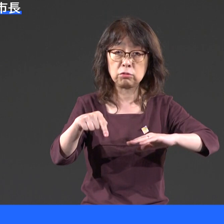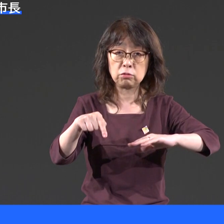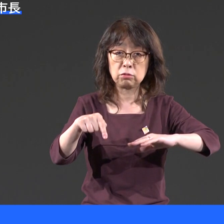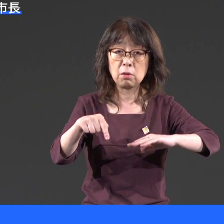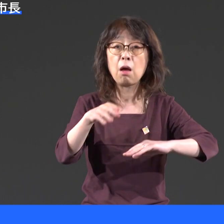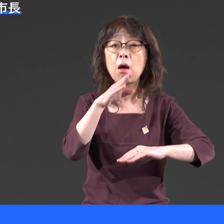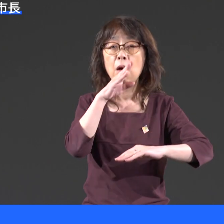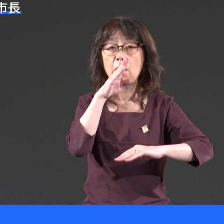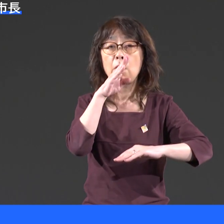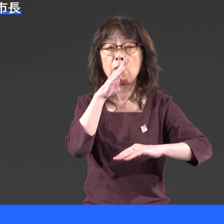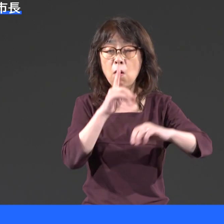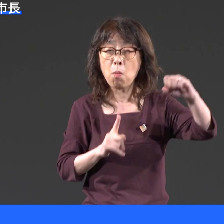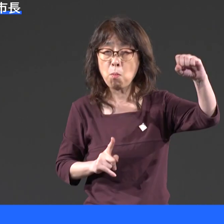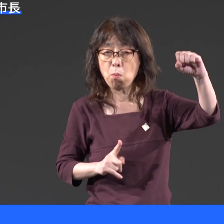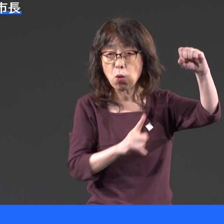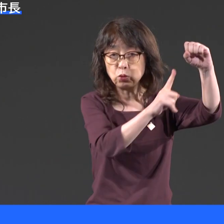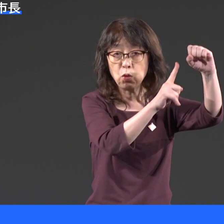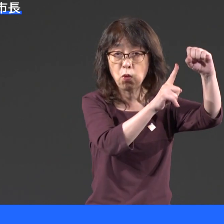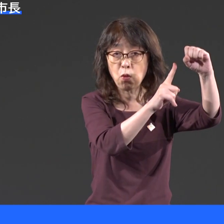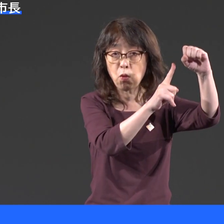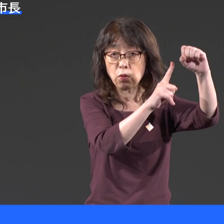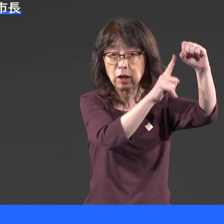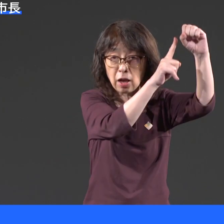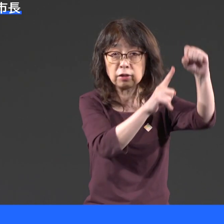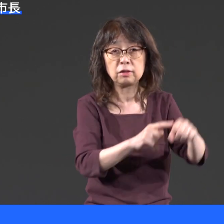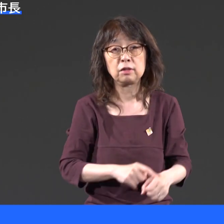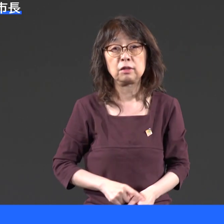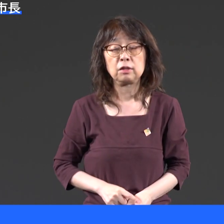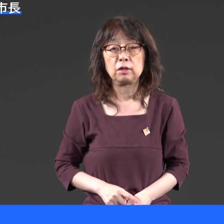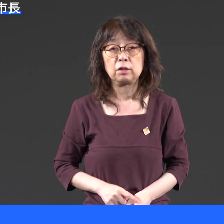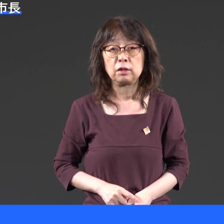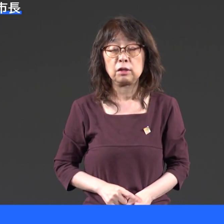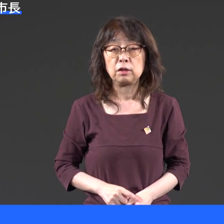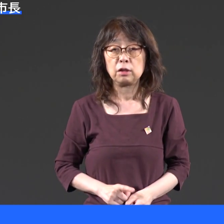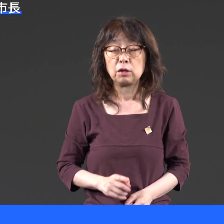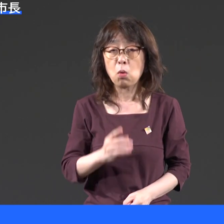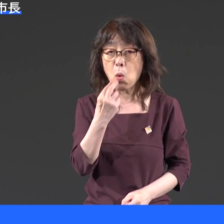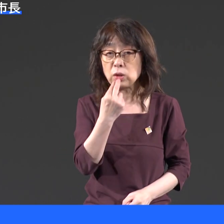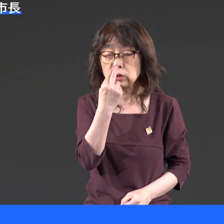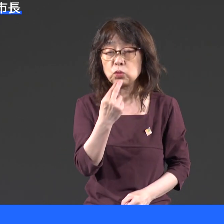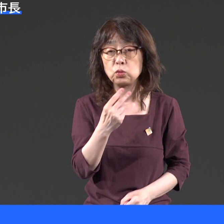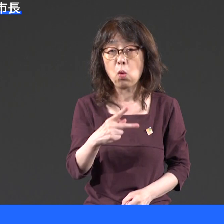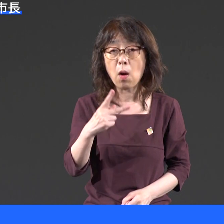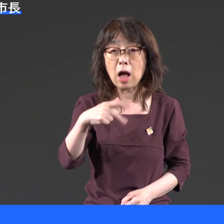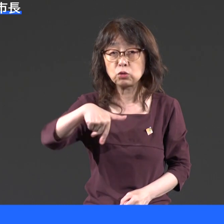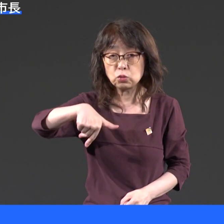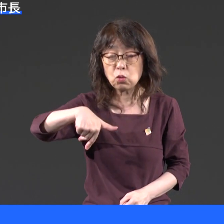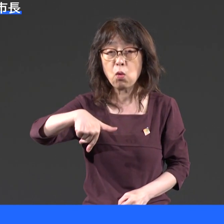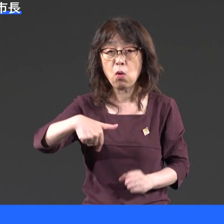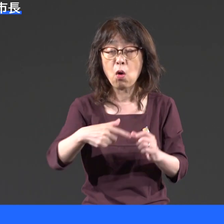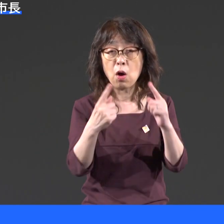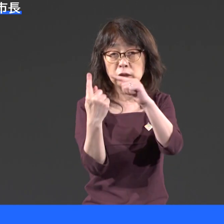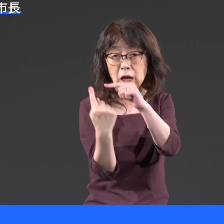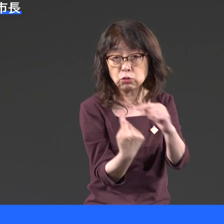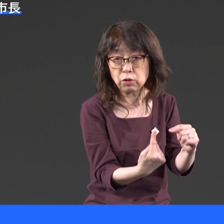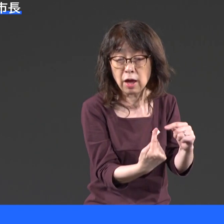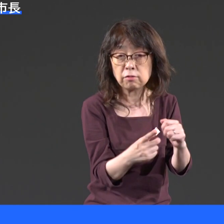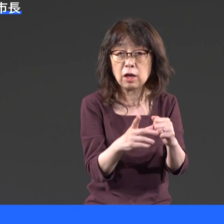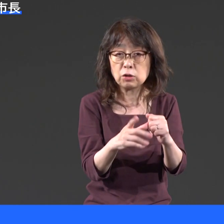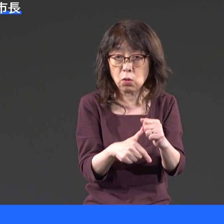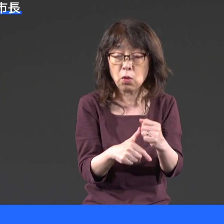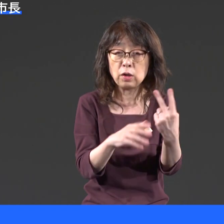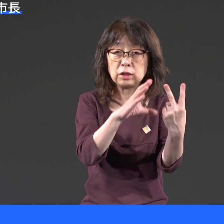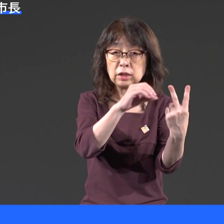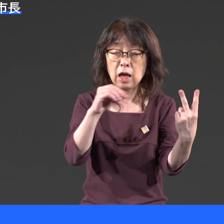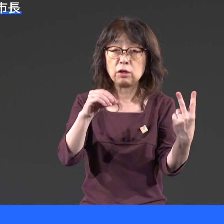標、温室効果ガスの削減もですね2013年比でいくと